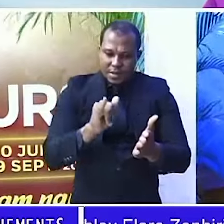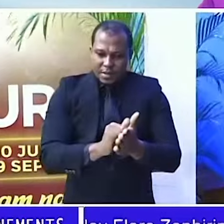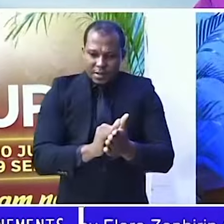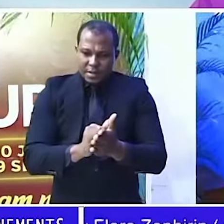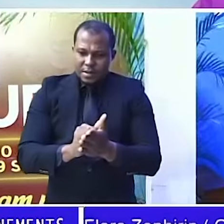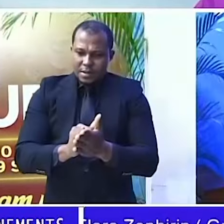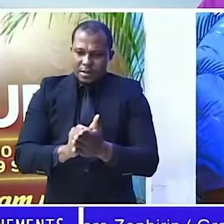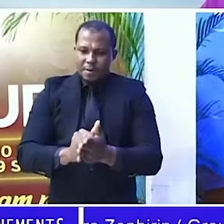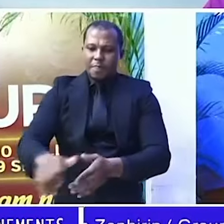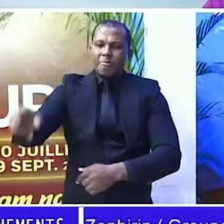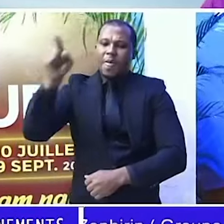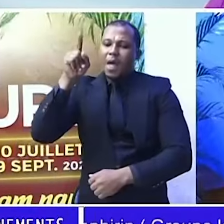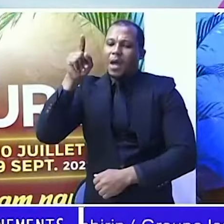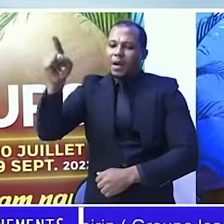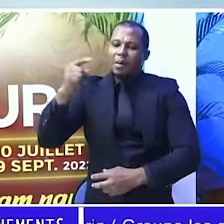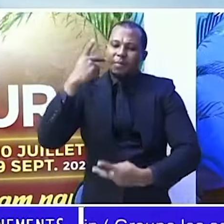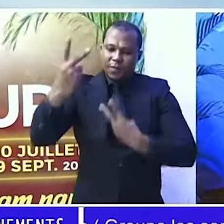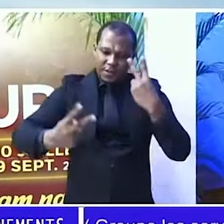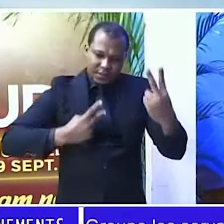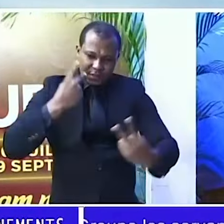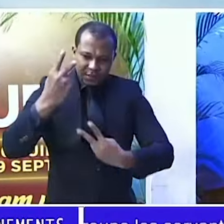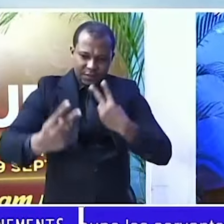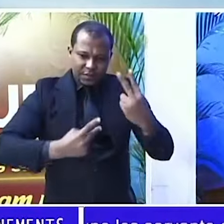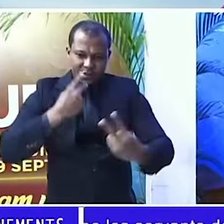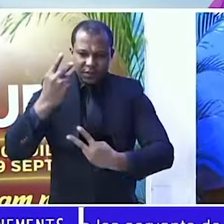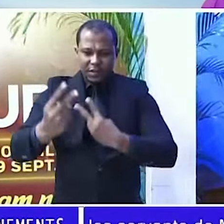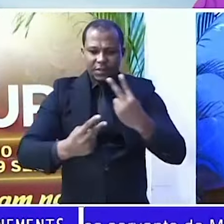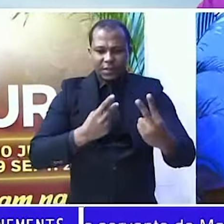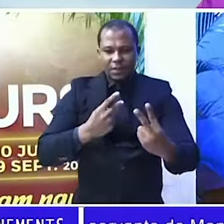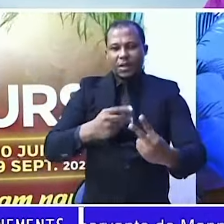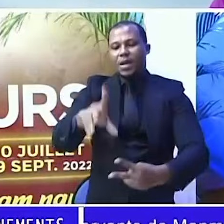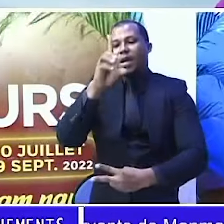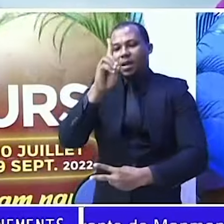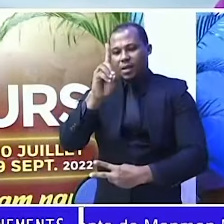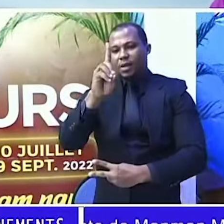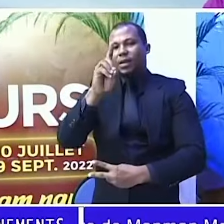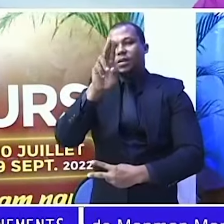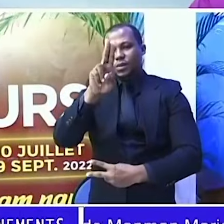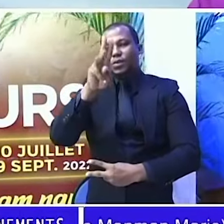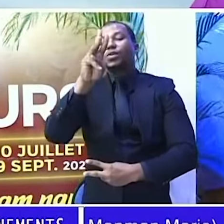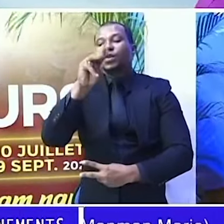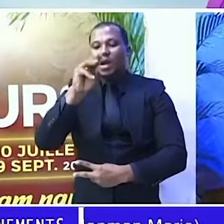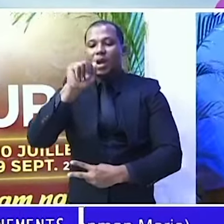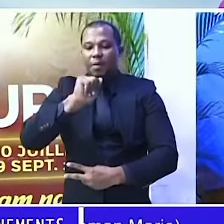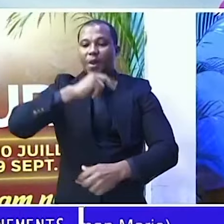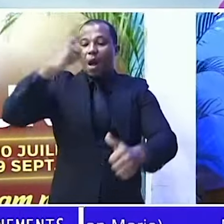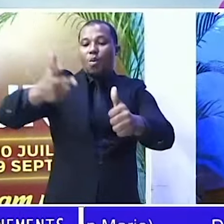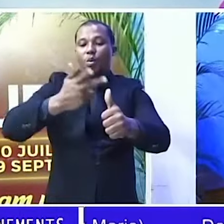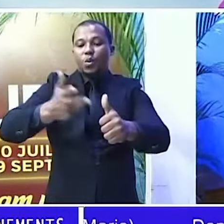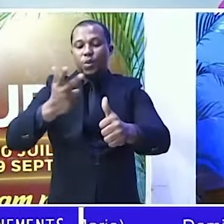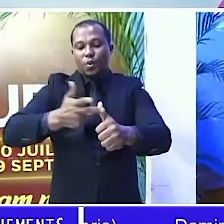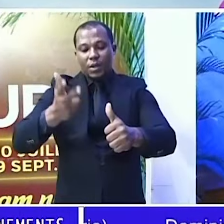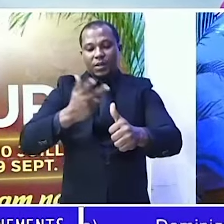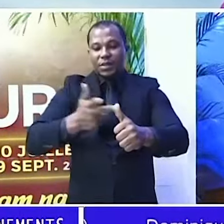moi te rends une visite à Monseigneur Dumas. Et c'est pour Monseigneur Dumas, troisième chant de remerciement, nous